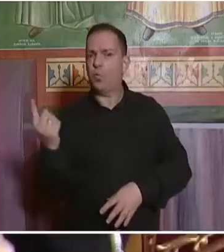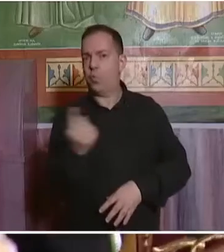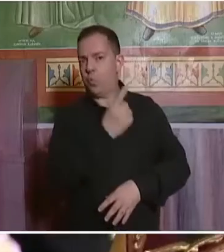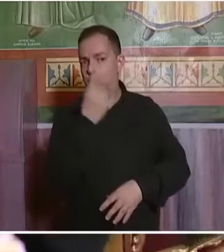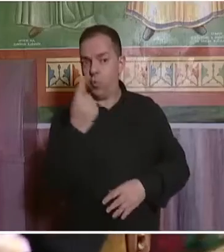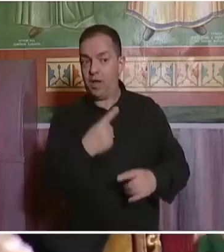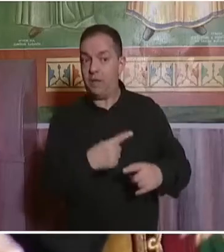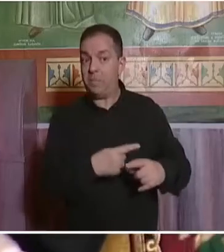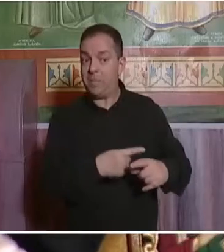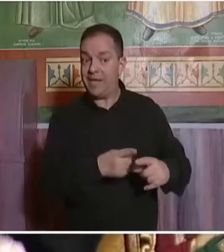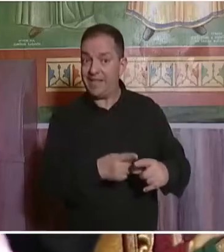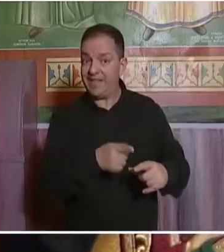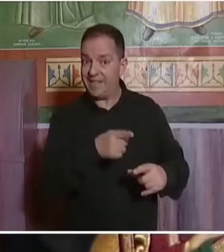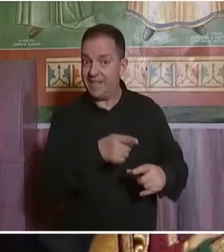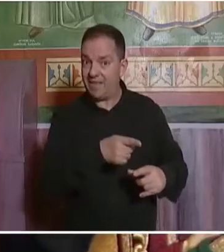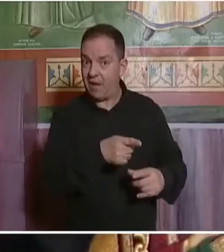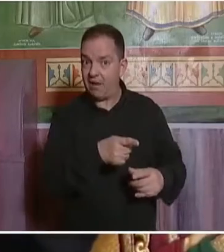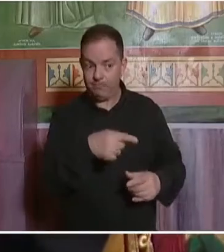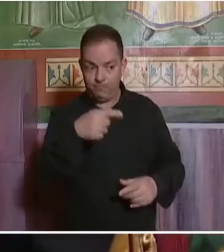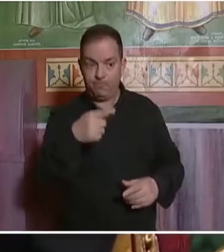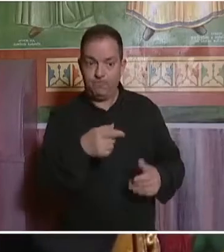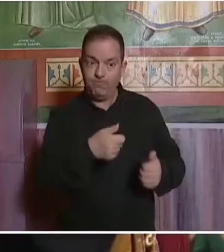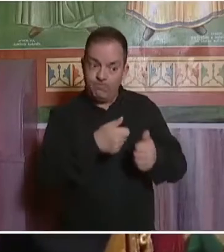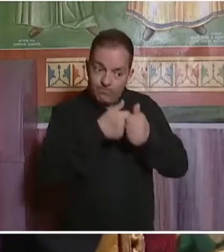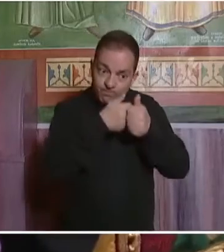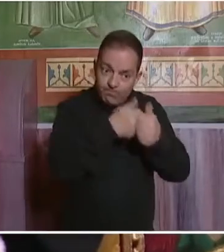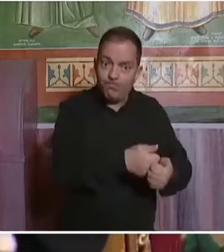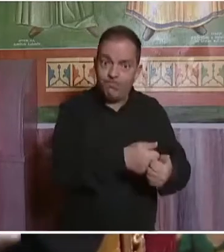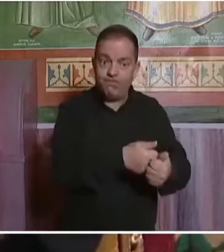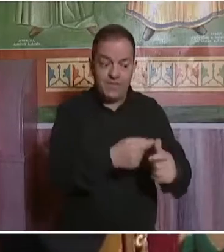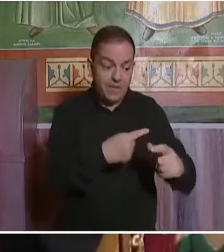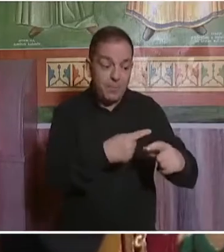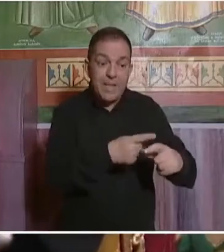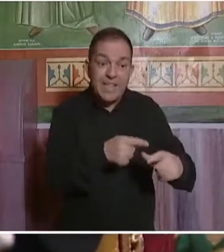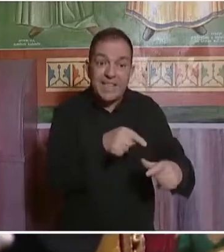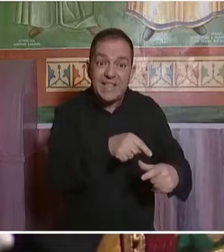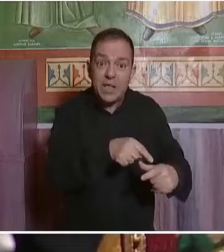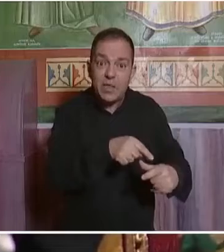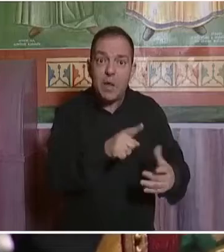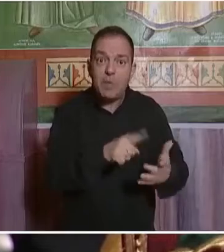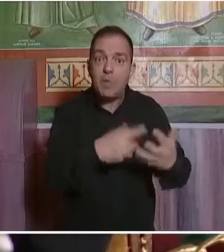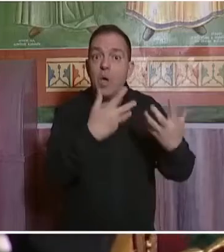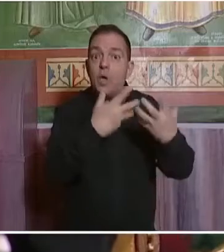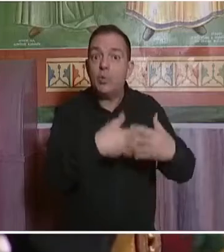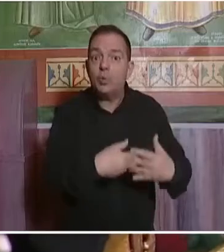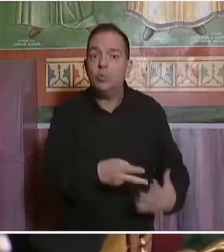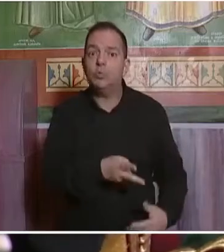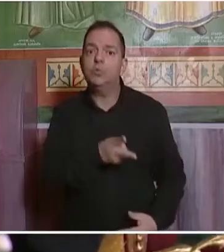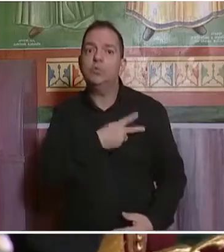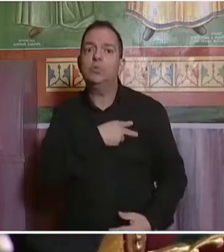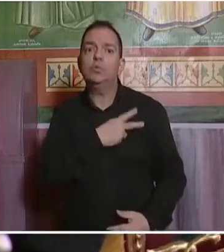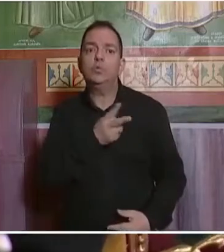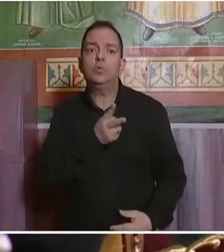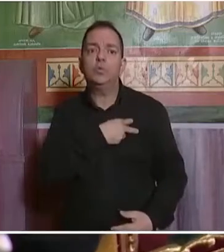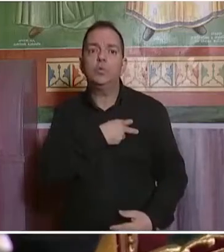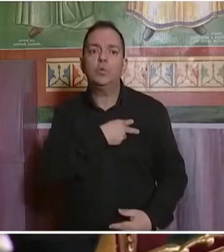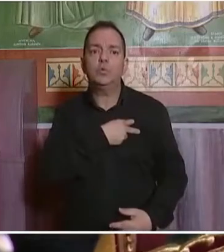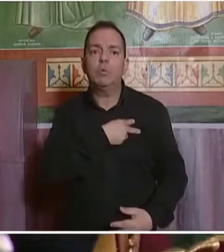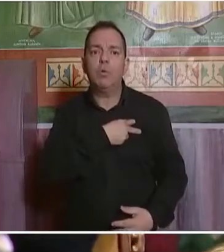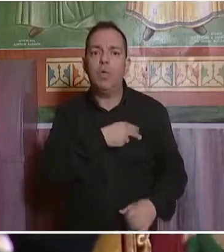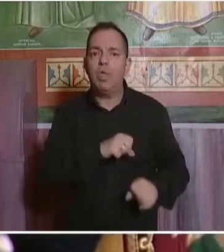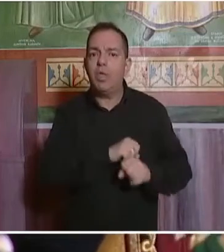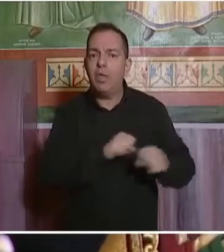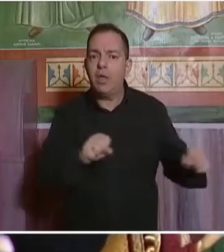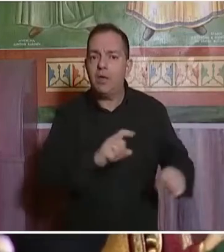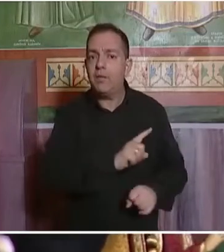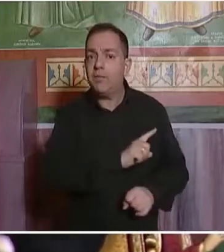η πηξίδα που διαθέτουν να είναι σε καλή κατάσταση, να λειτουργεί και πράγματι